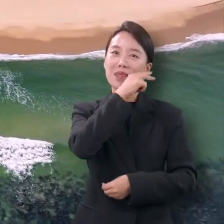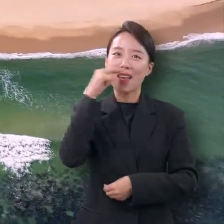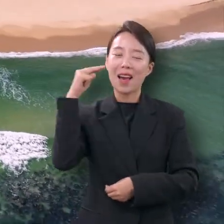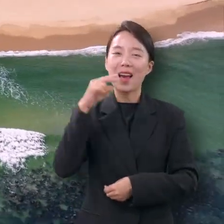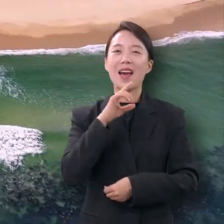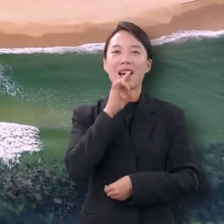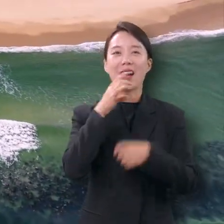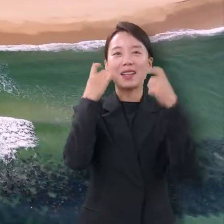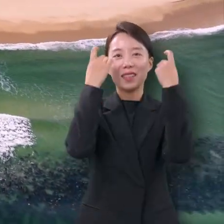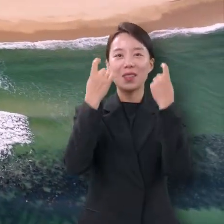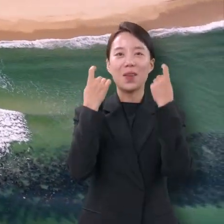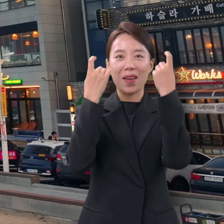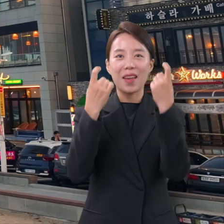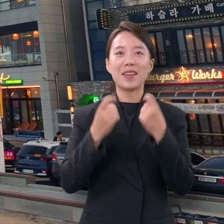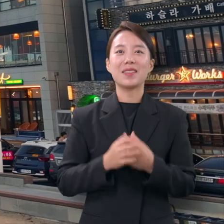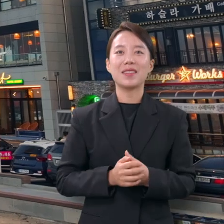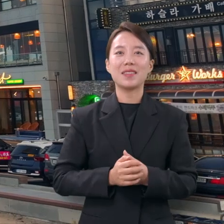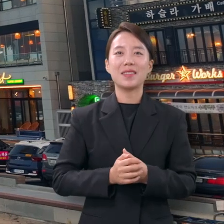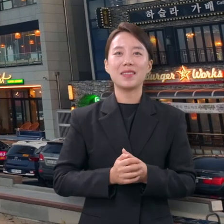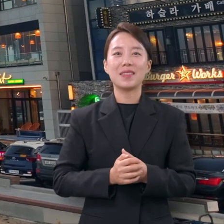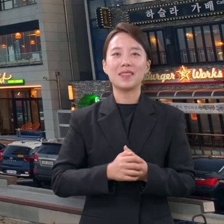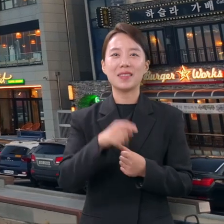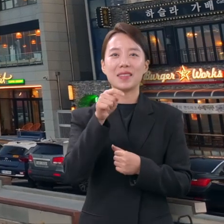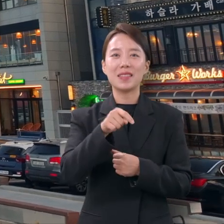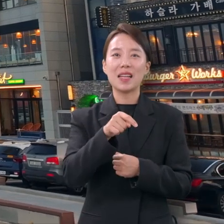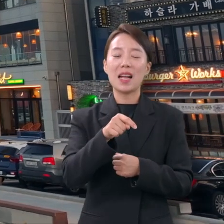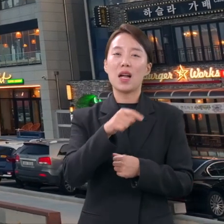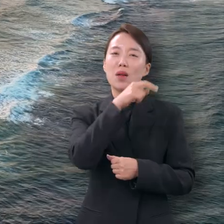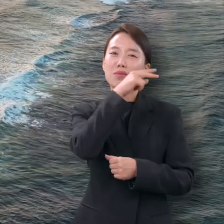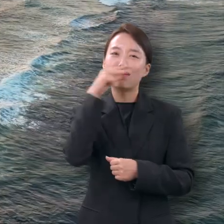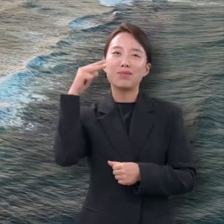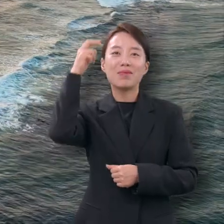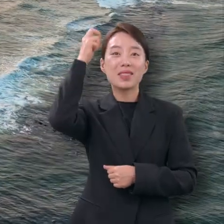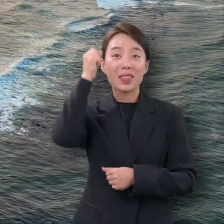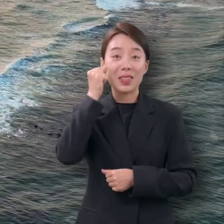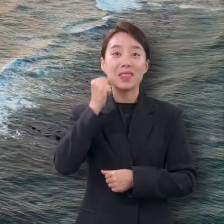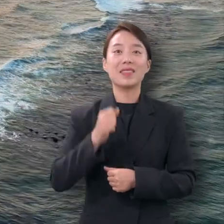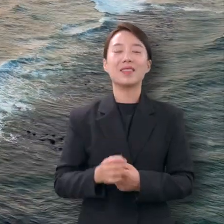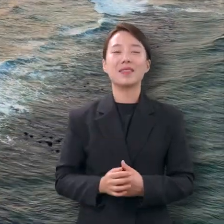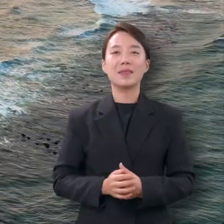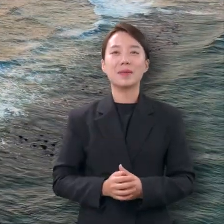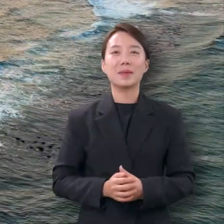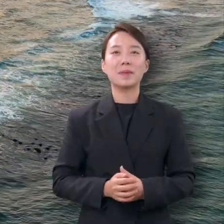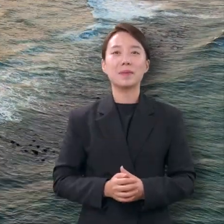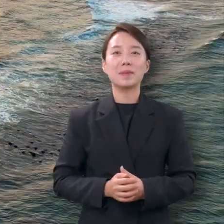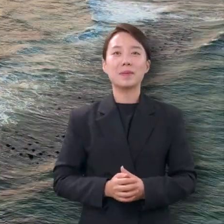커피향, 강릉 여행. 진한 풍미를 기억하다.